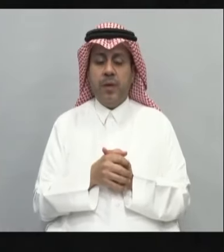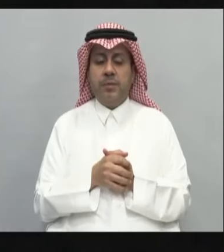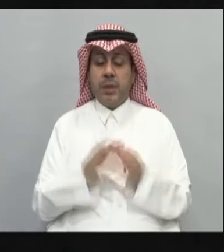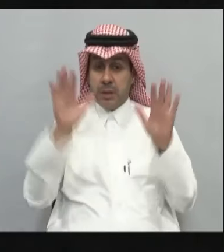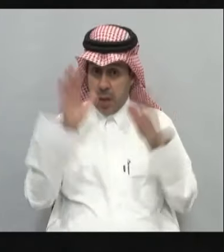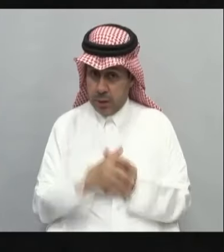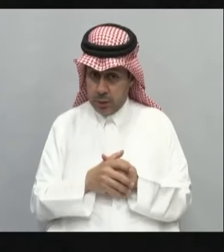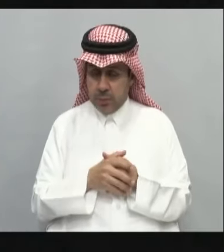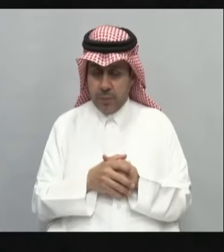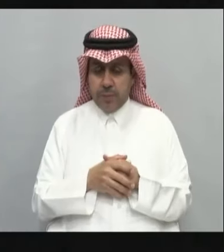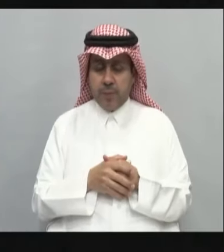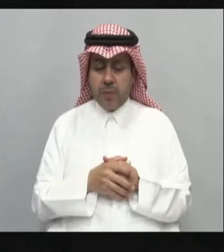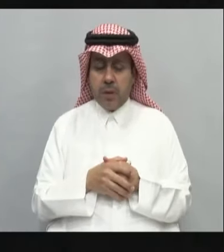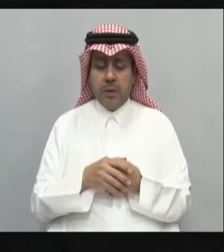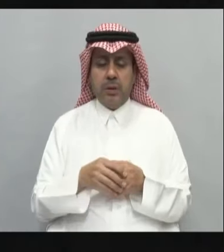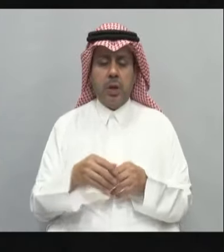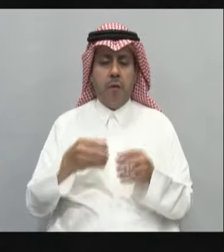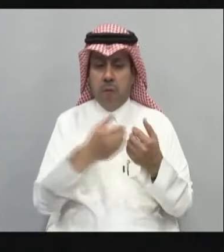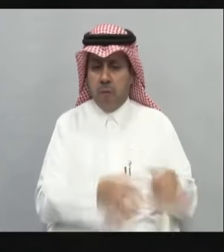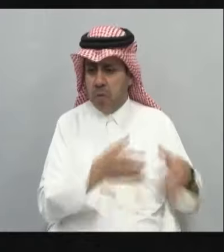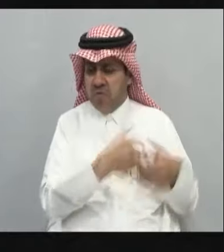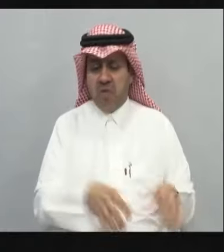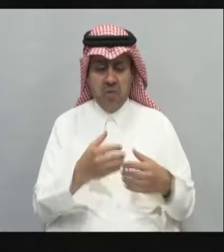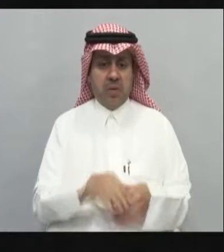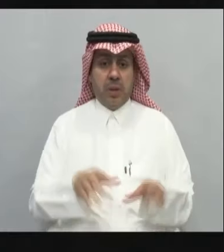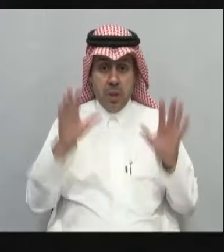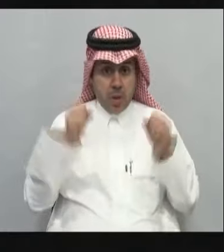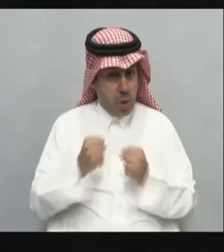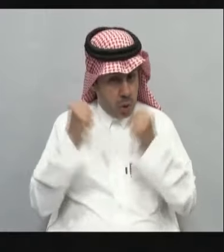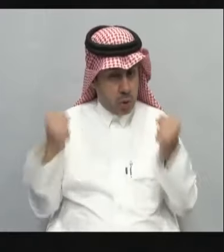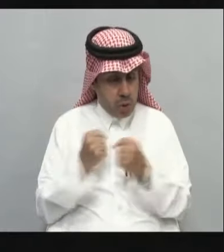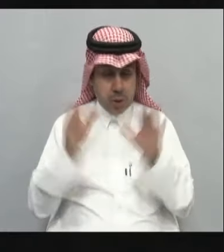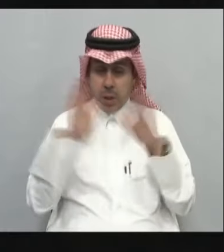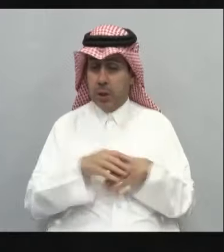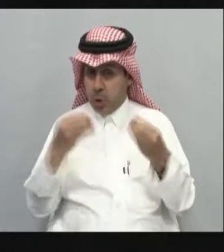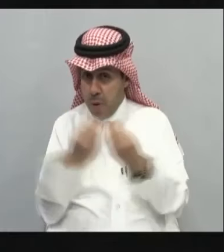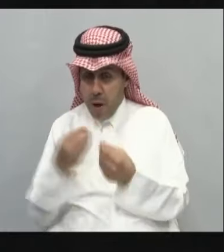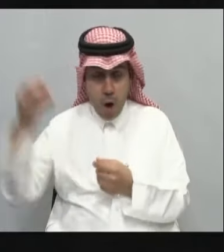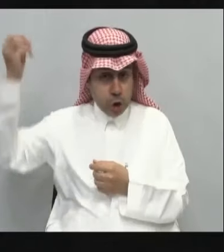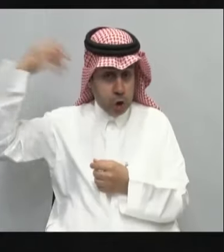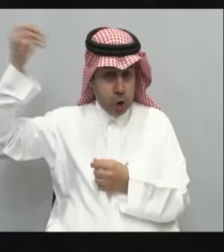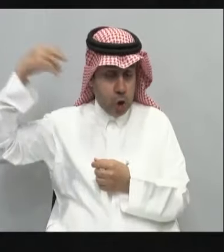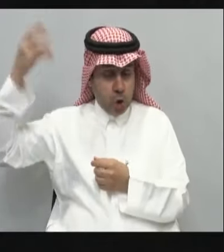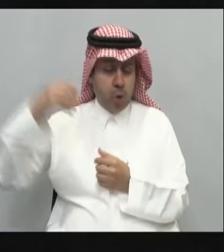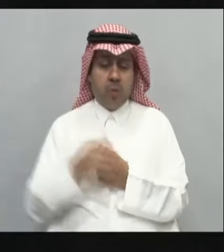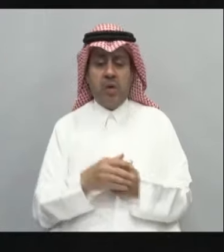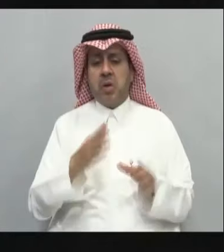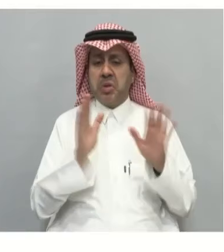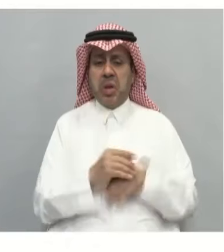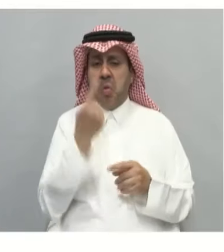الصلاه فاتت وهذه وهذه كم من درجات تذهب على ذلك مفرط لصلاه